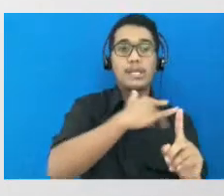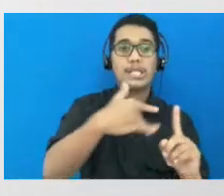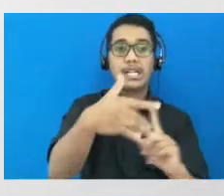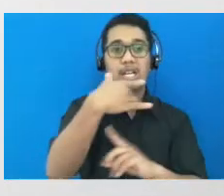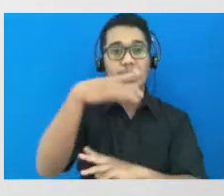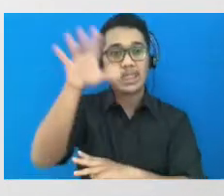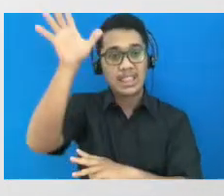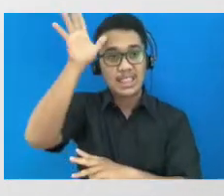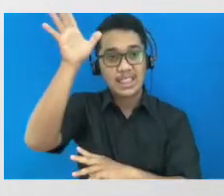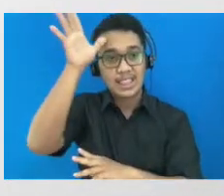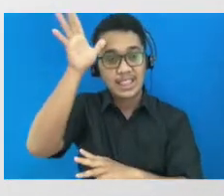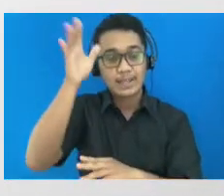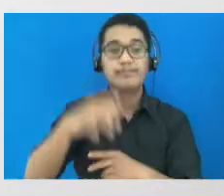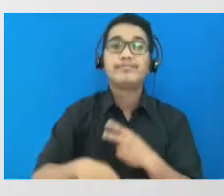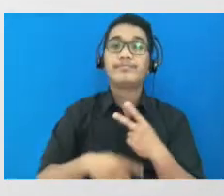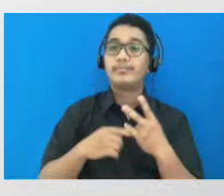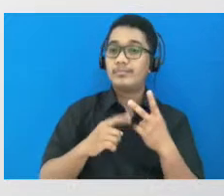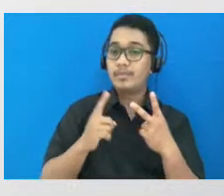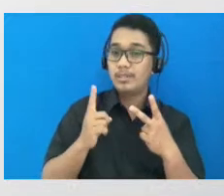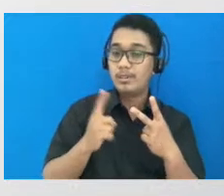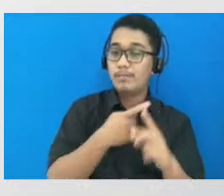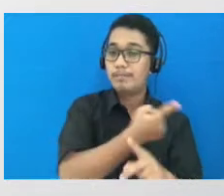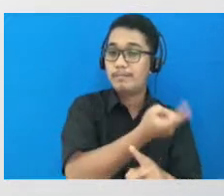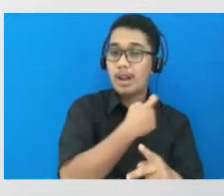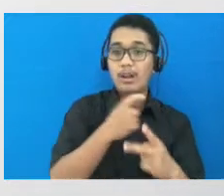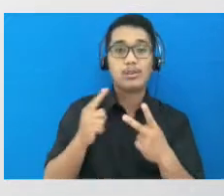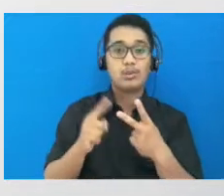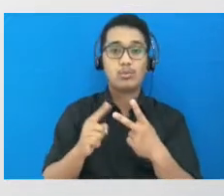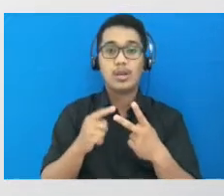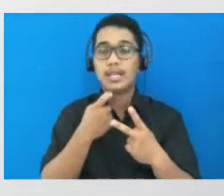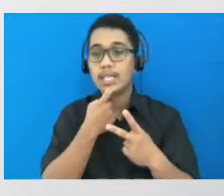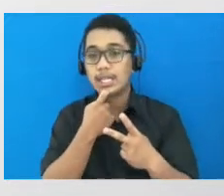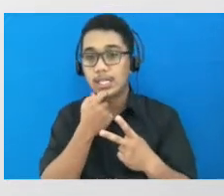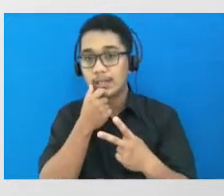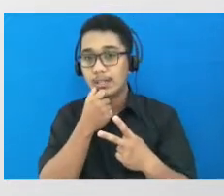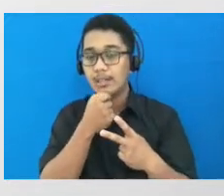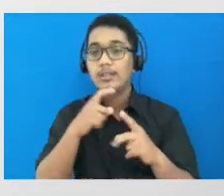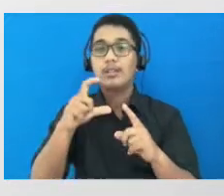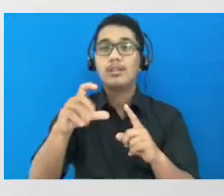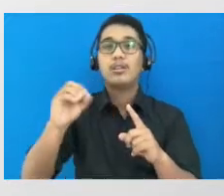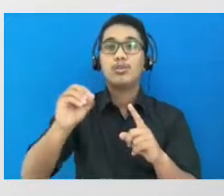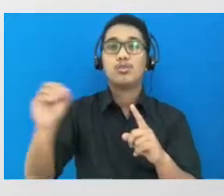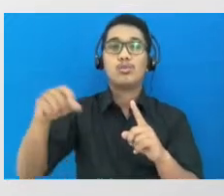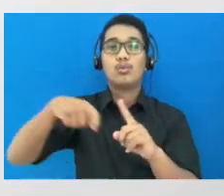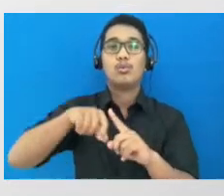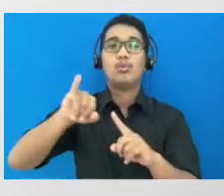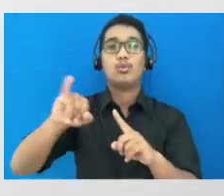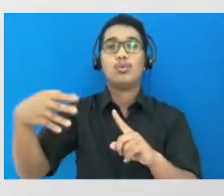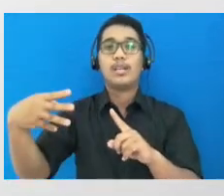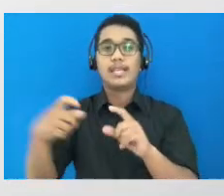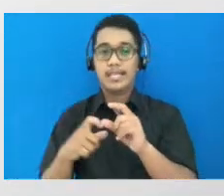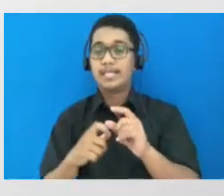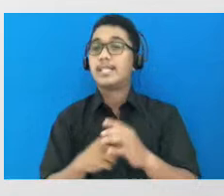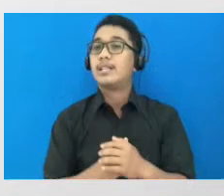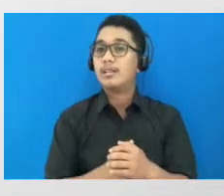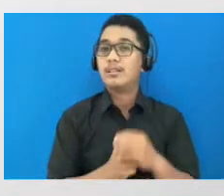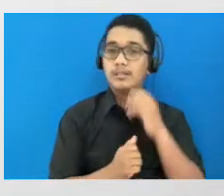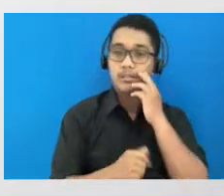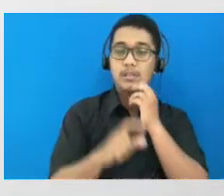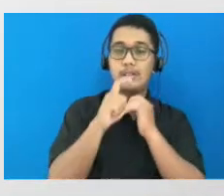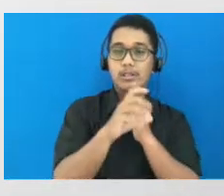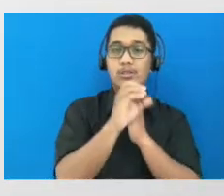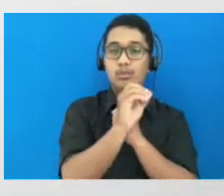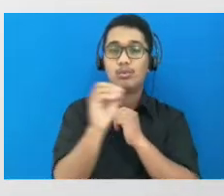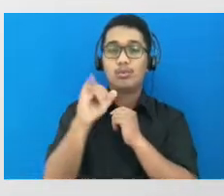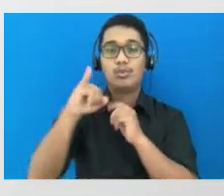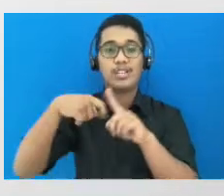Nah, pertanyaan keduanya adalah terkait cookies. Cookies itu bukan cookies saat